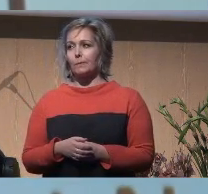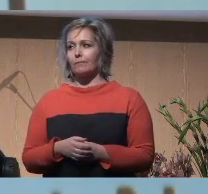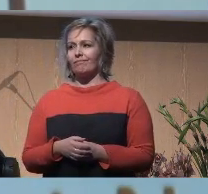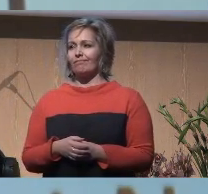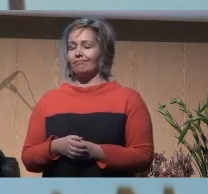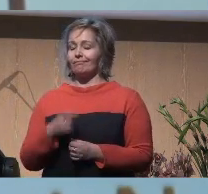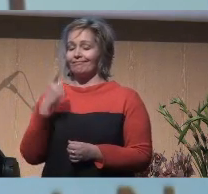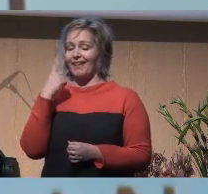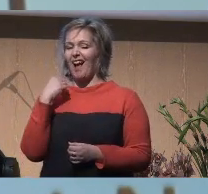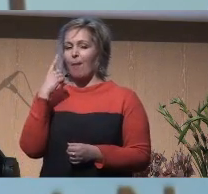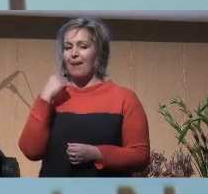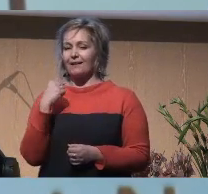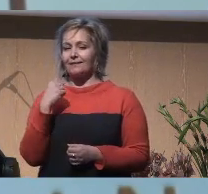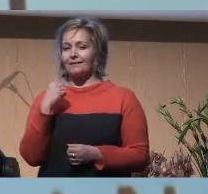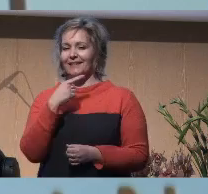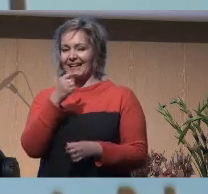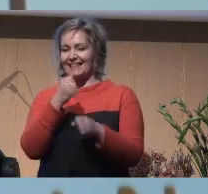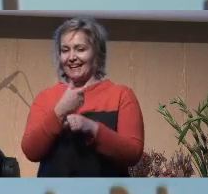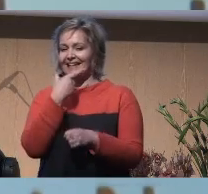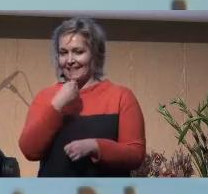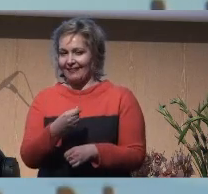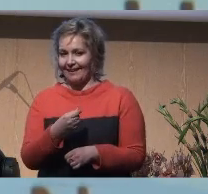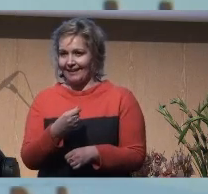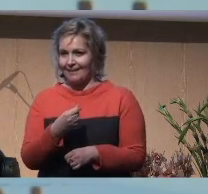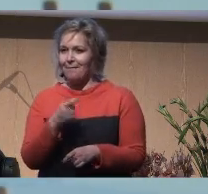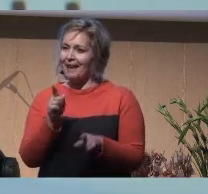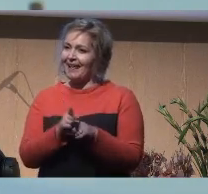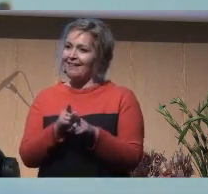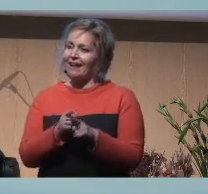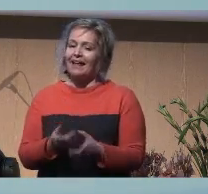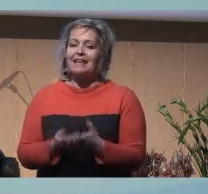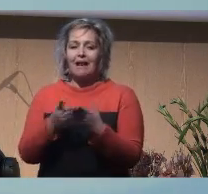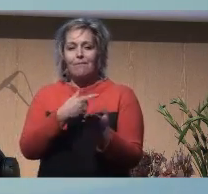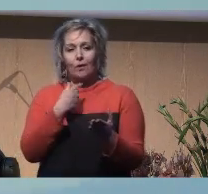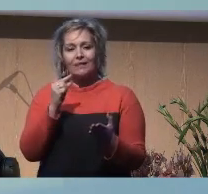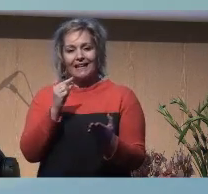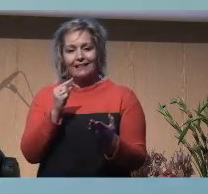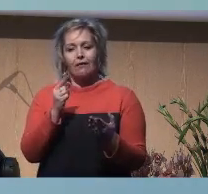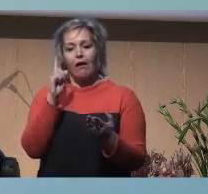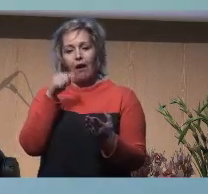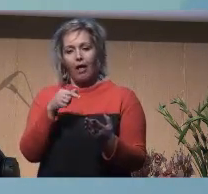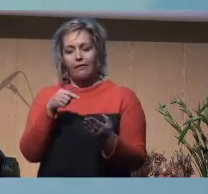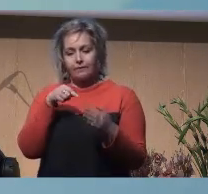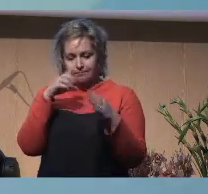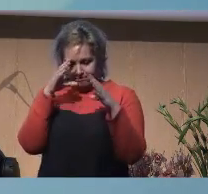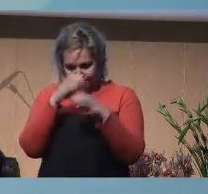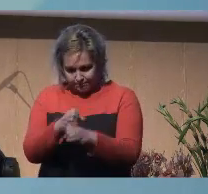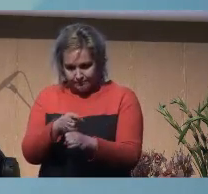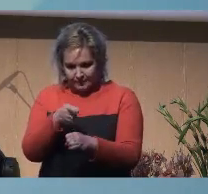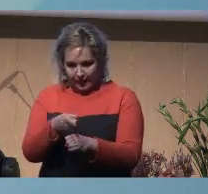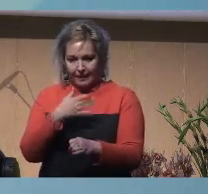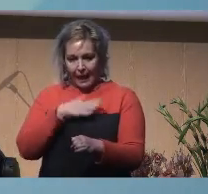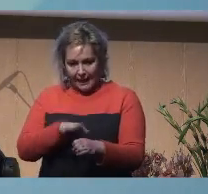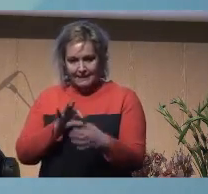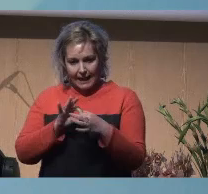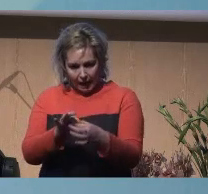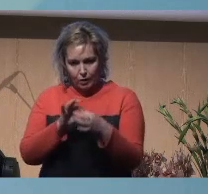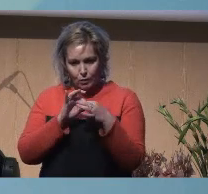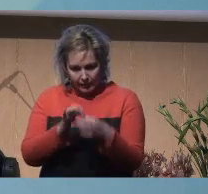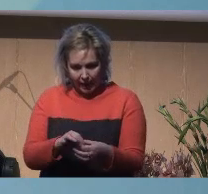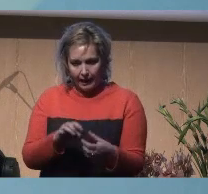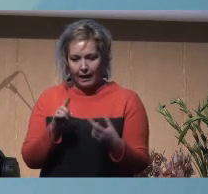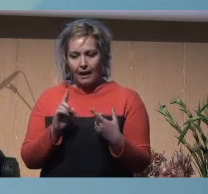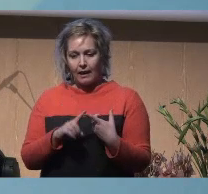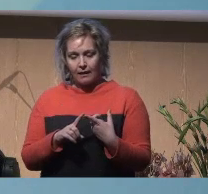er gammelt, og som dere sikkert kjenner, men som allikevel hjelper oss litt til å gå inn i dette at helsen er relasjonell,